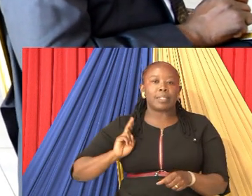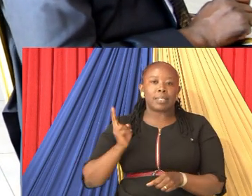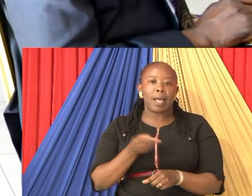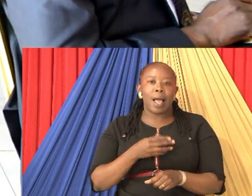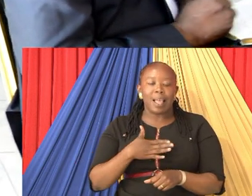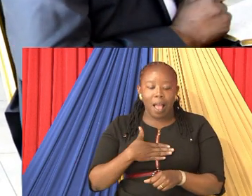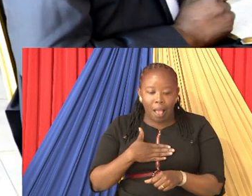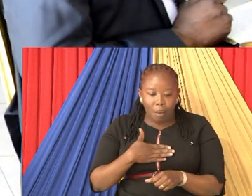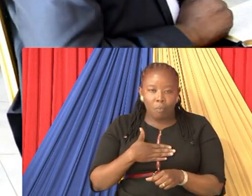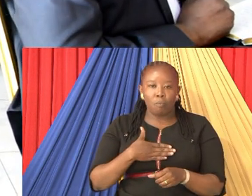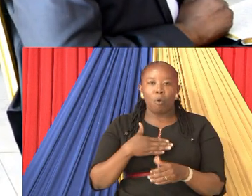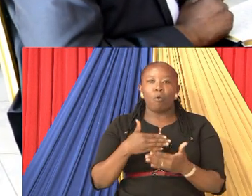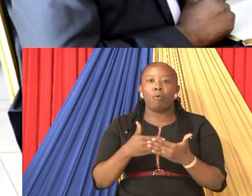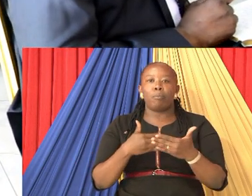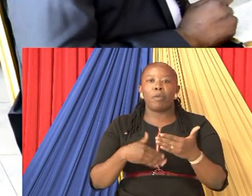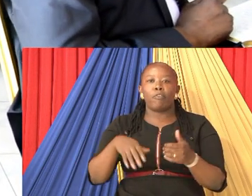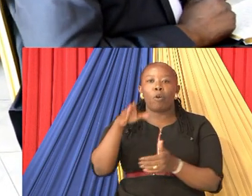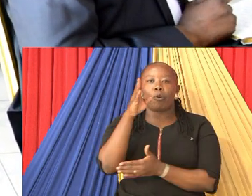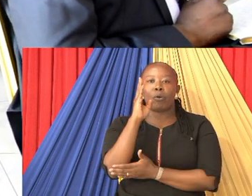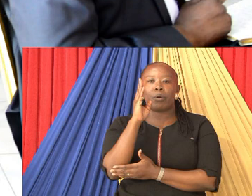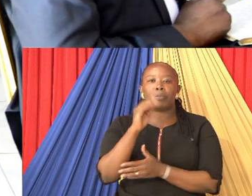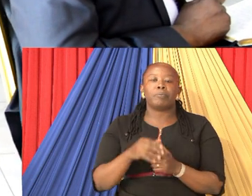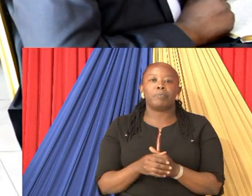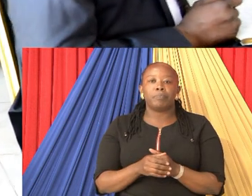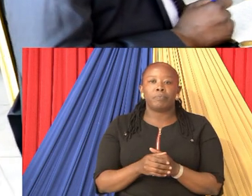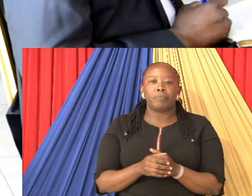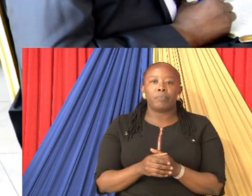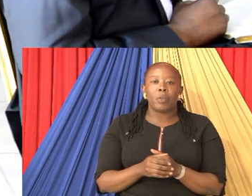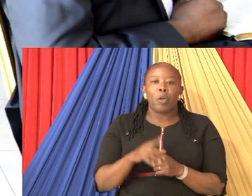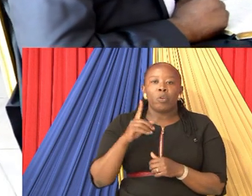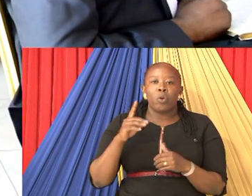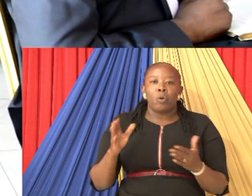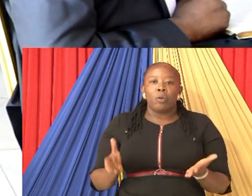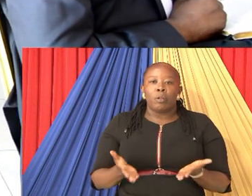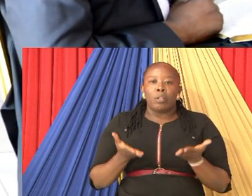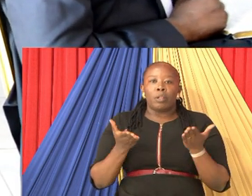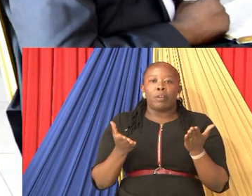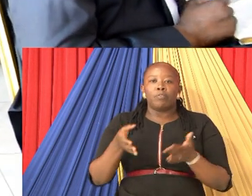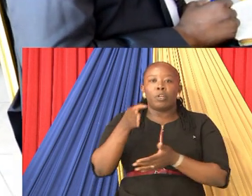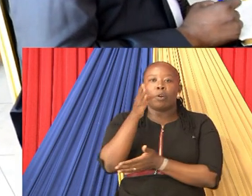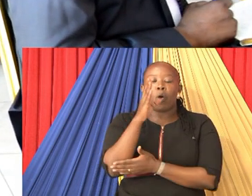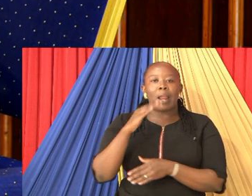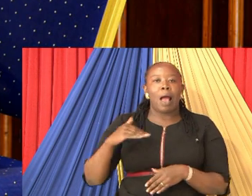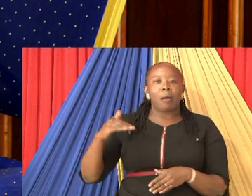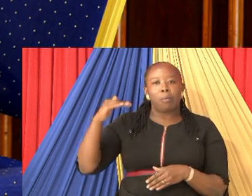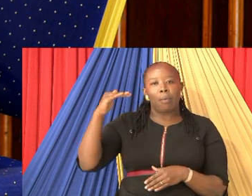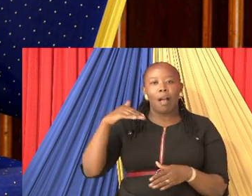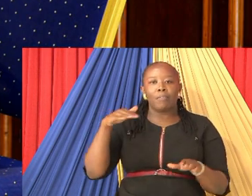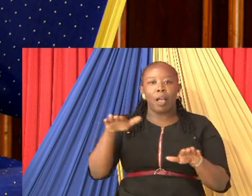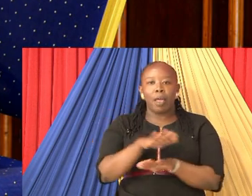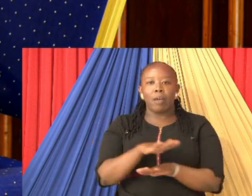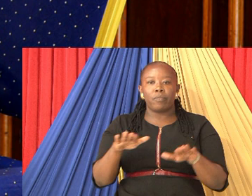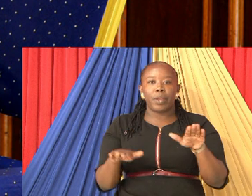Mungu, unamaanisha kwamba Mungu nainuliwe katika mambo yote. Mungu ni